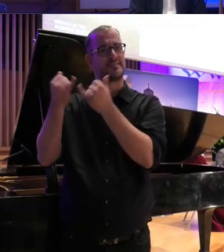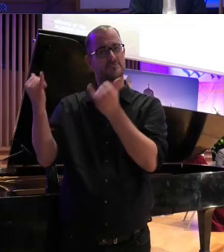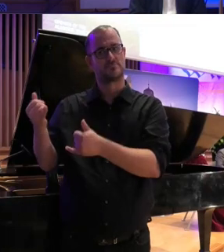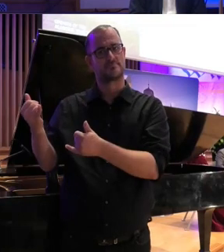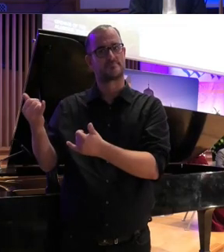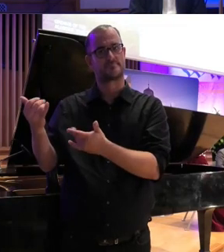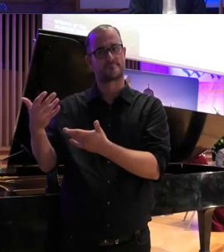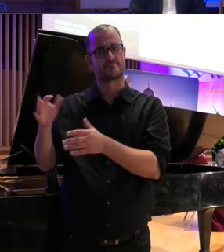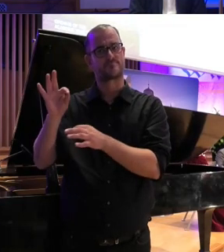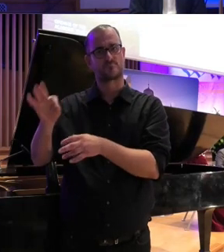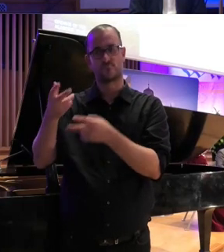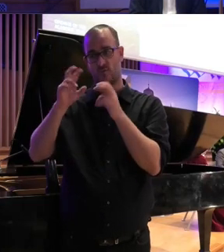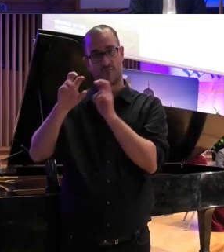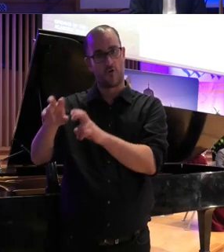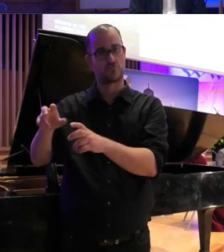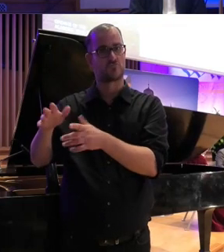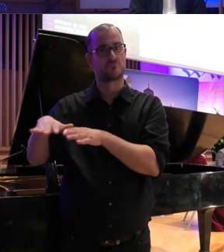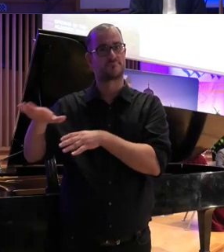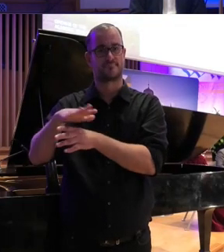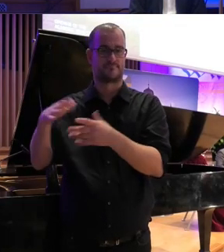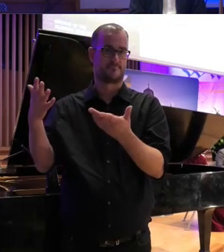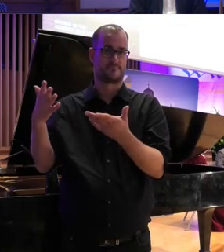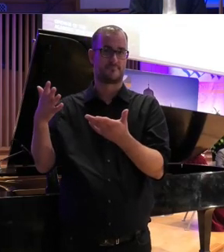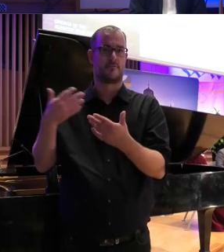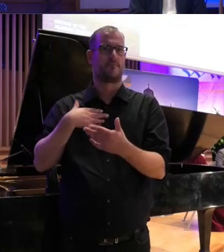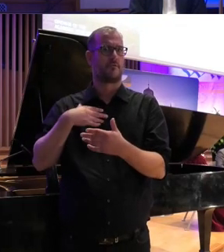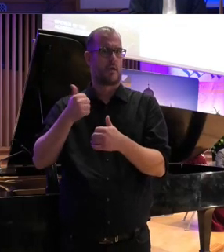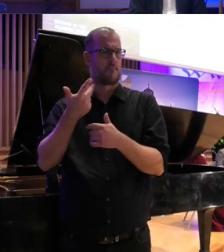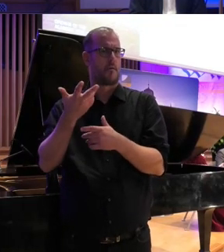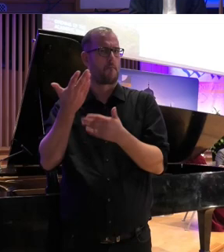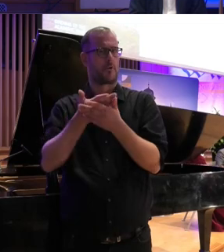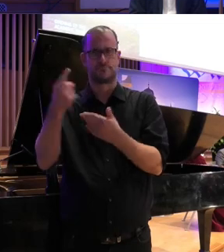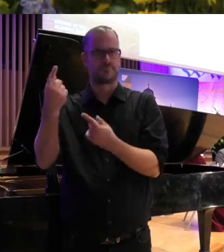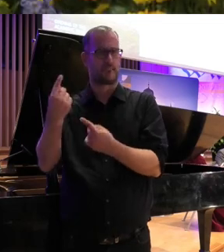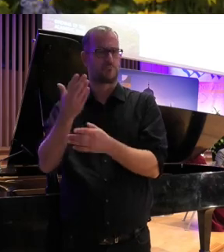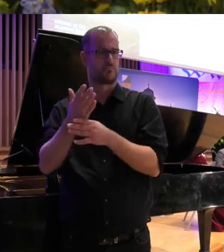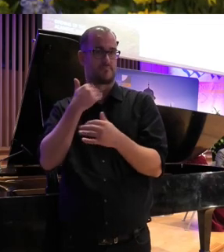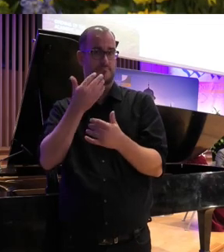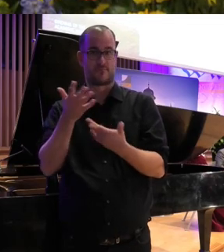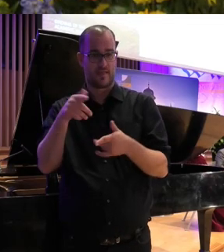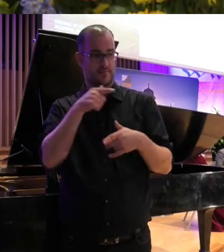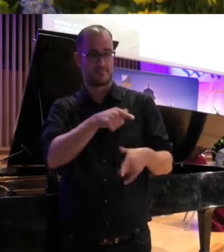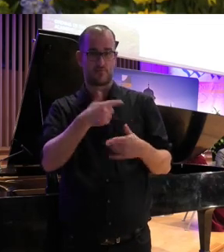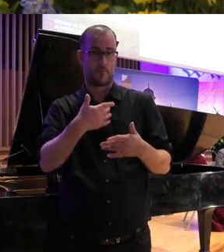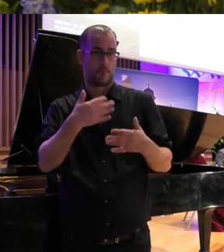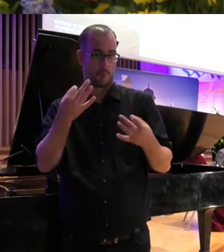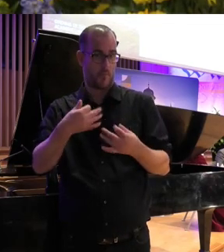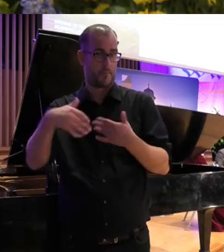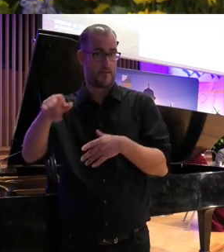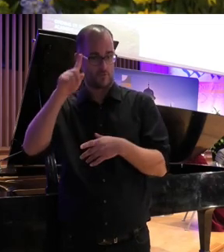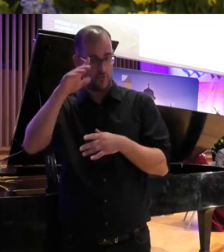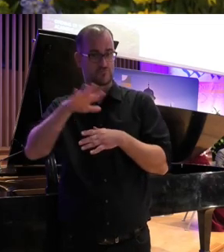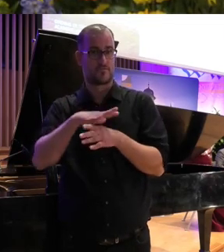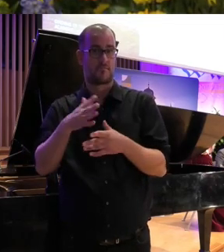an Forschungscampussen oder die, und Sie hatten einige Beispiele genannt, dass das vielleicht ja eigentlich das ist, was man bräuchte in Deutschland, und das kann